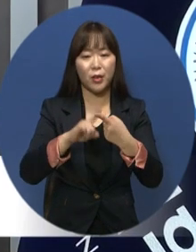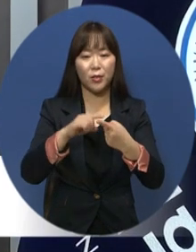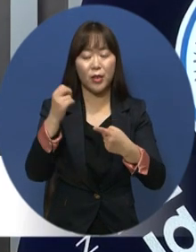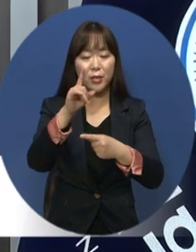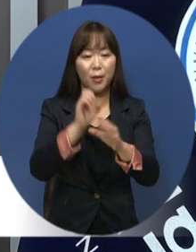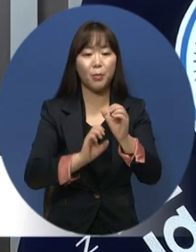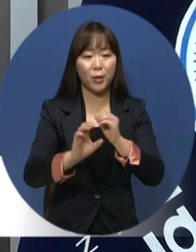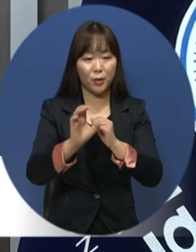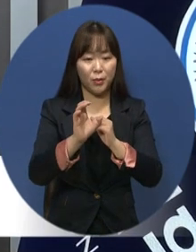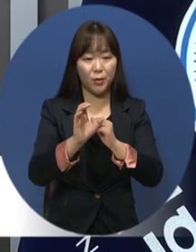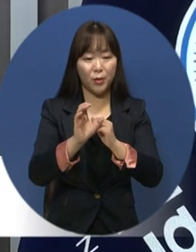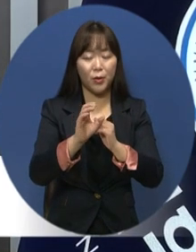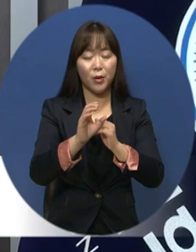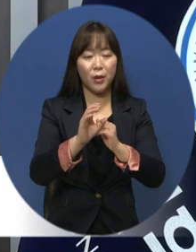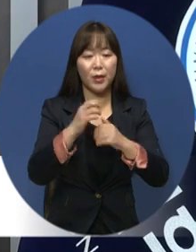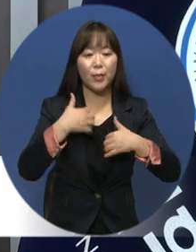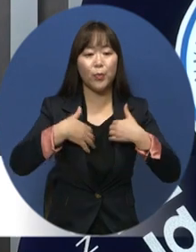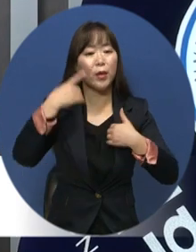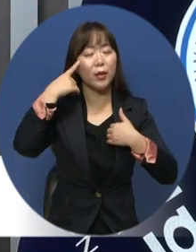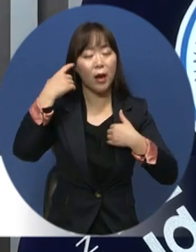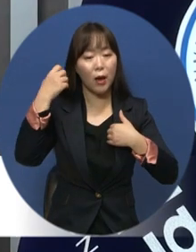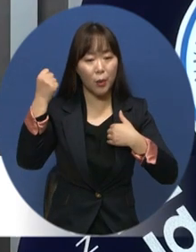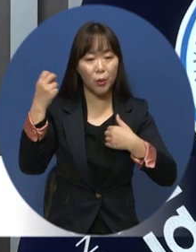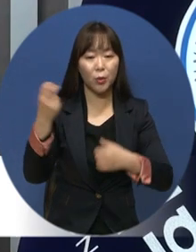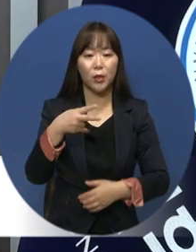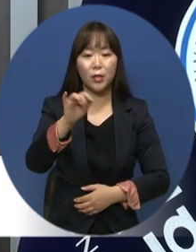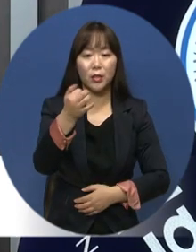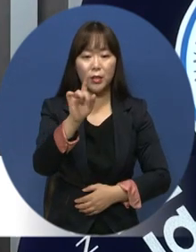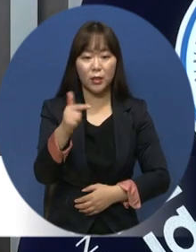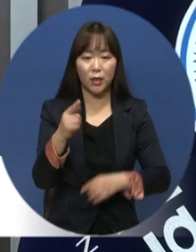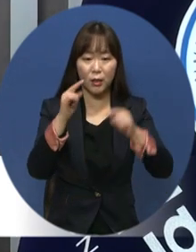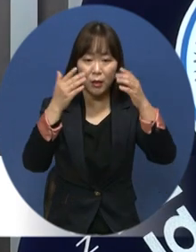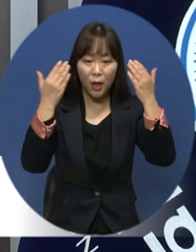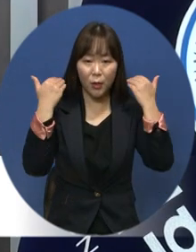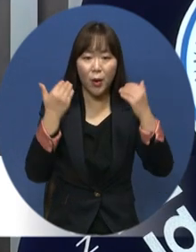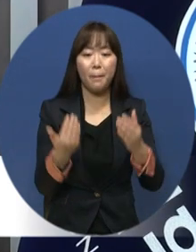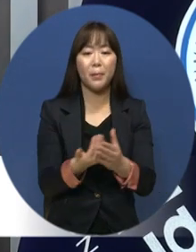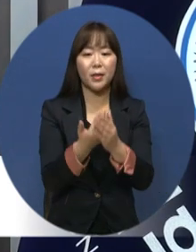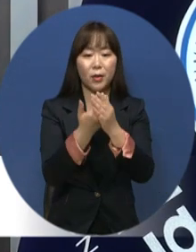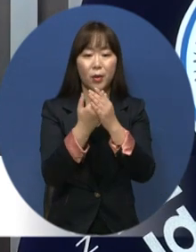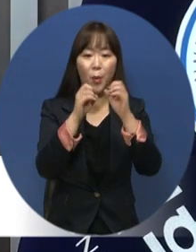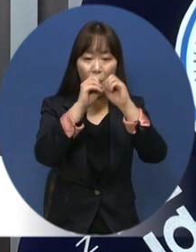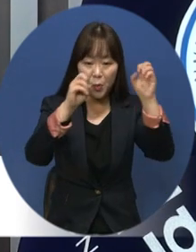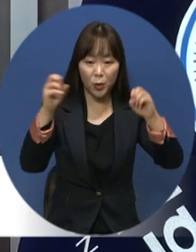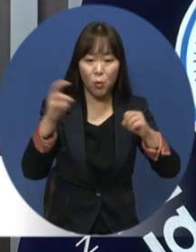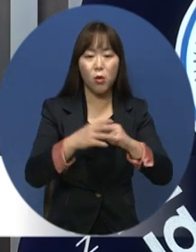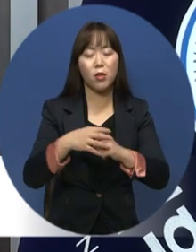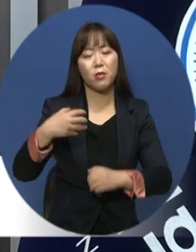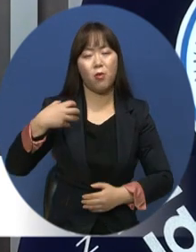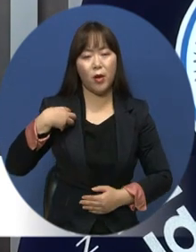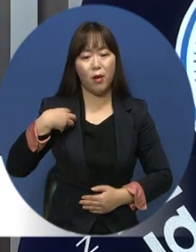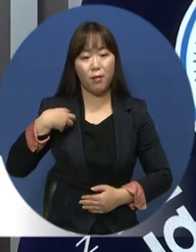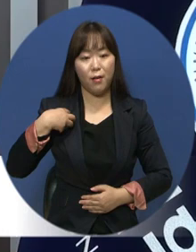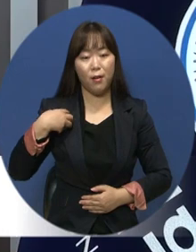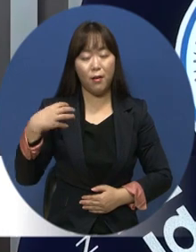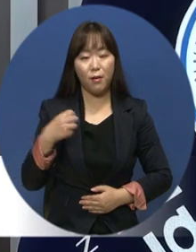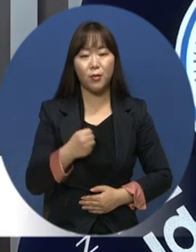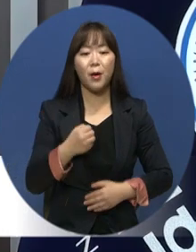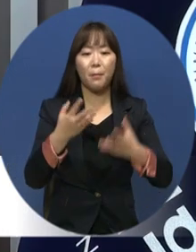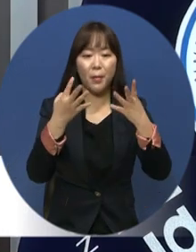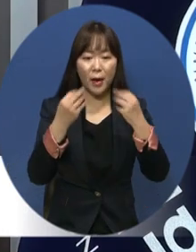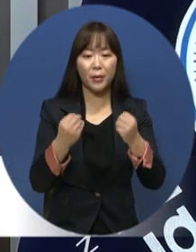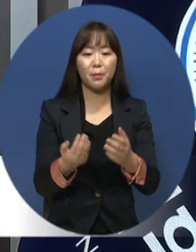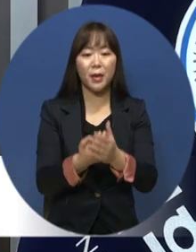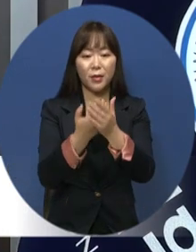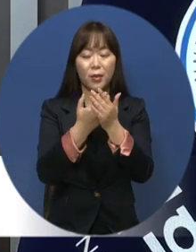또 정말 기쁘게 생각하면서 신한대학 발전에 홍보 및 어떤 역할을 감당하며 많은